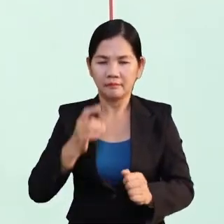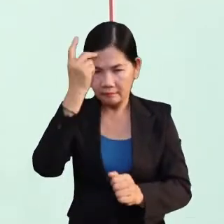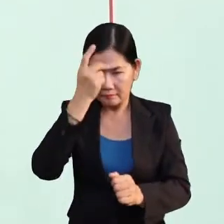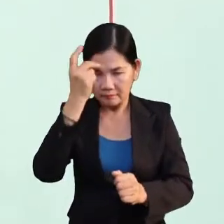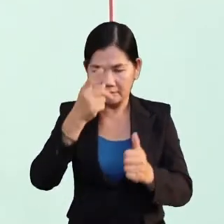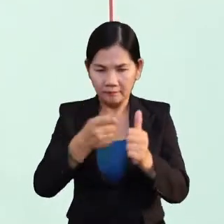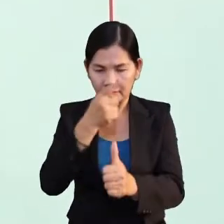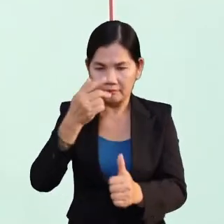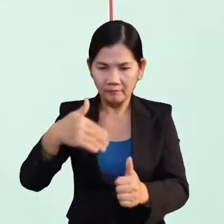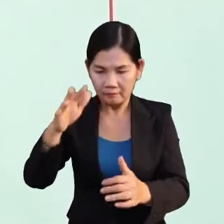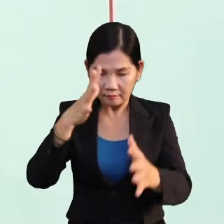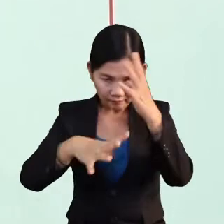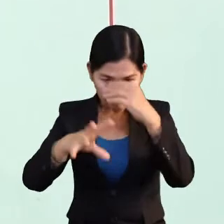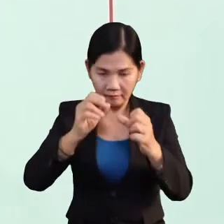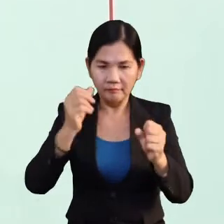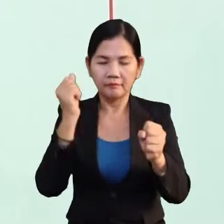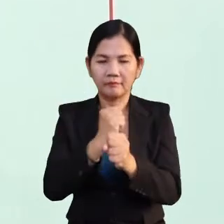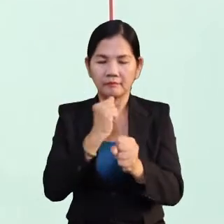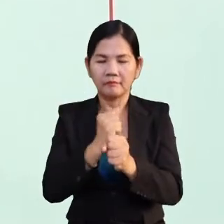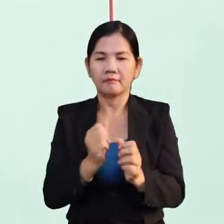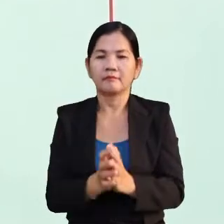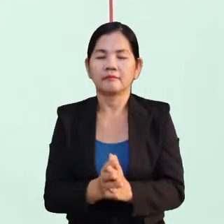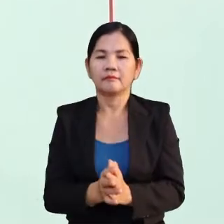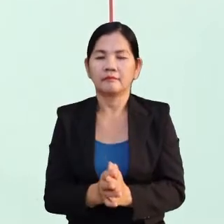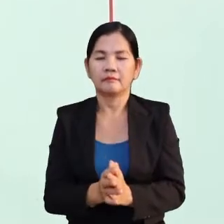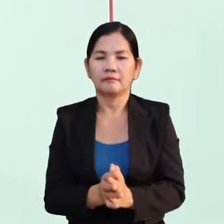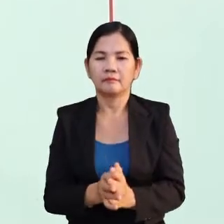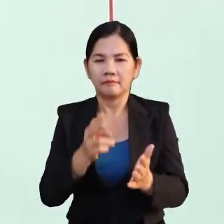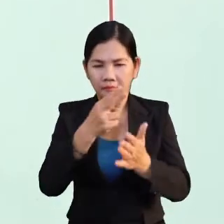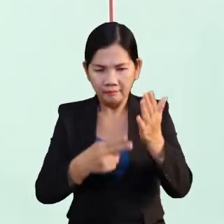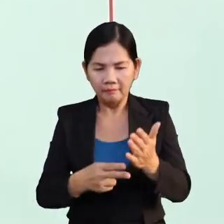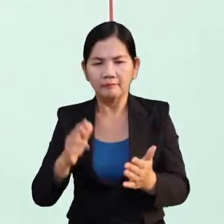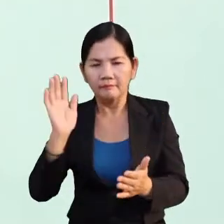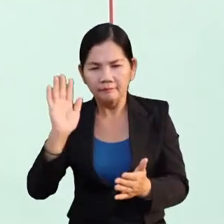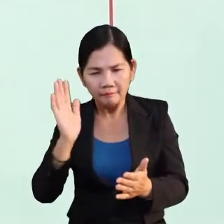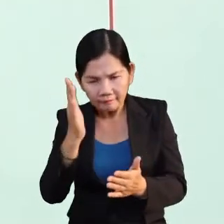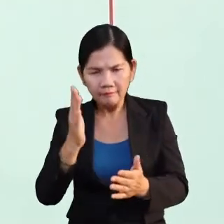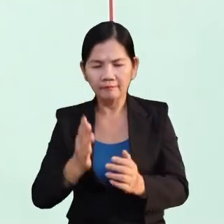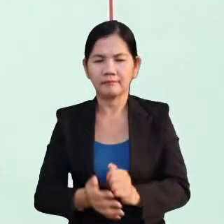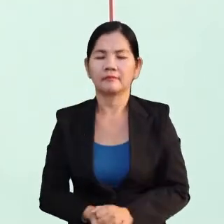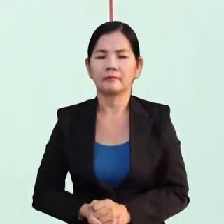នពេលទៅសាលារៀនកូនធ្វើអ្វីខ្លះណោះកូនគិតមើល